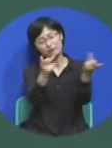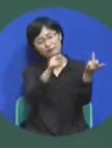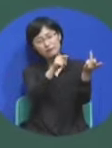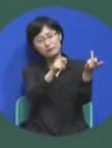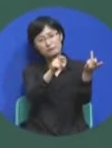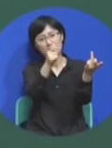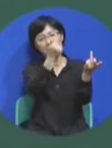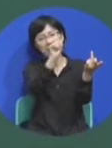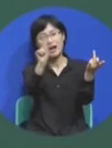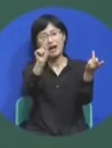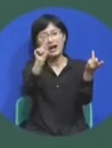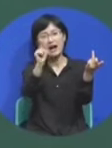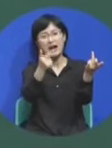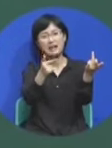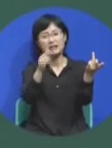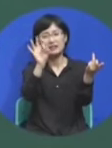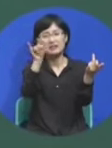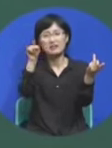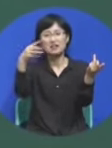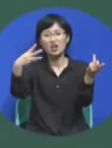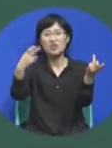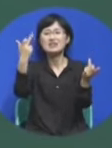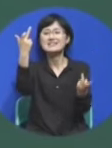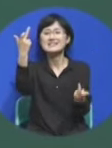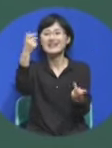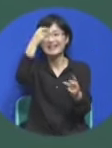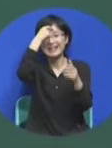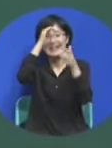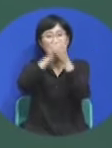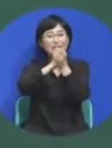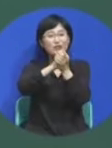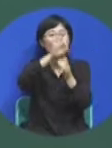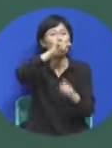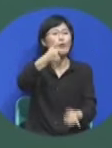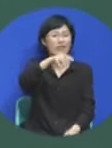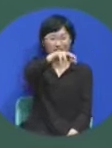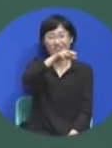我做教牧人员的时候去清平有个한월산祷告회. 아마 나이 지극히 드신 분들은 아마 그 기도원을 좀 아실 수도 있어요.